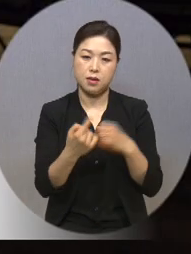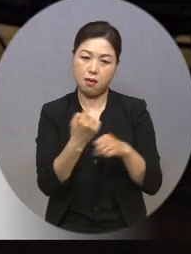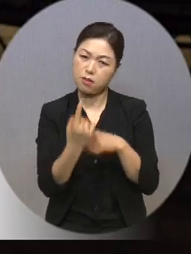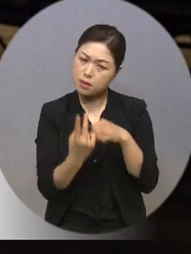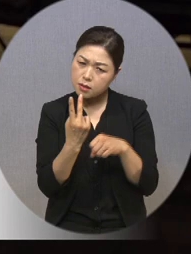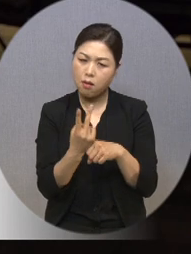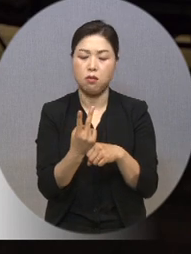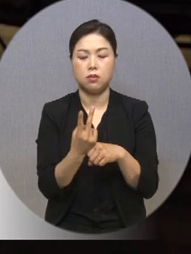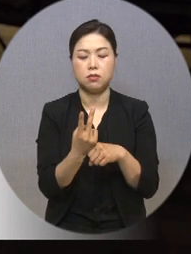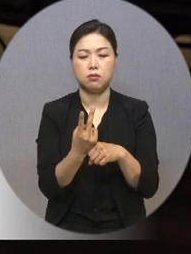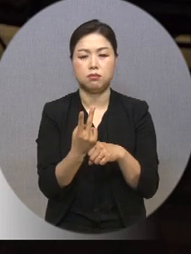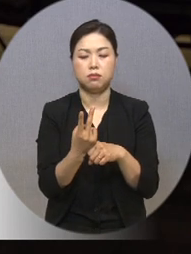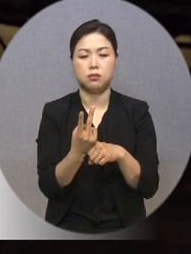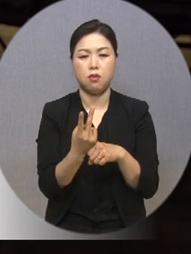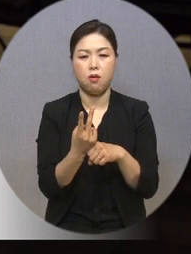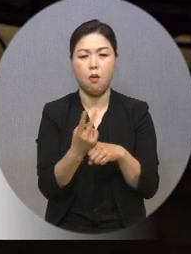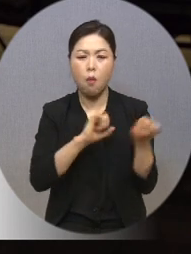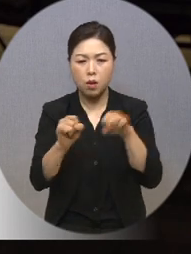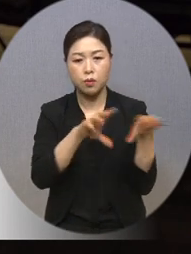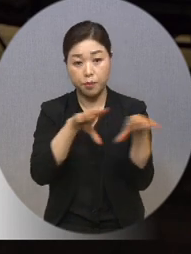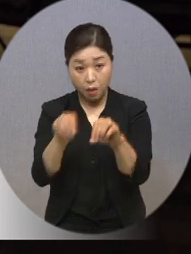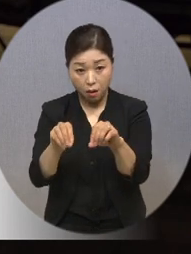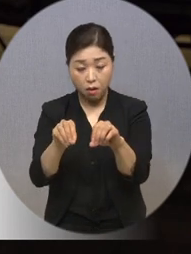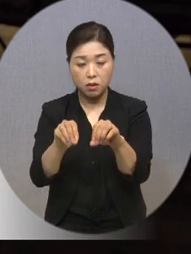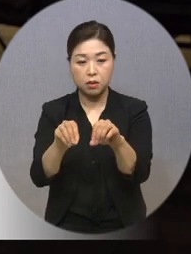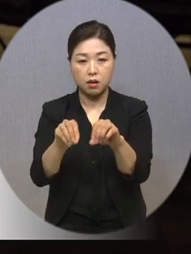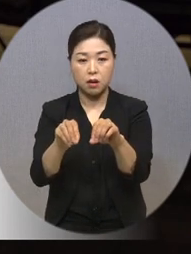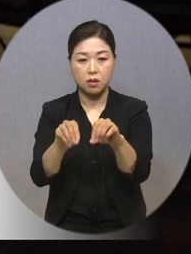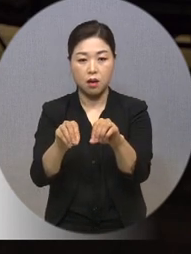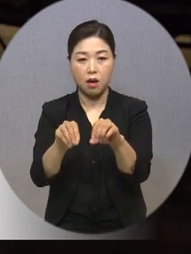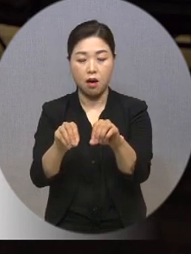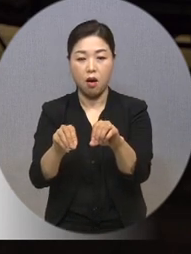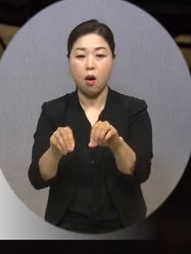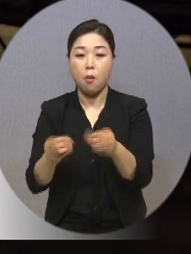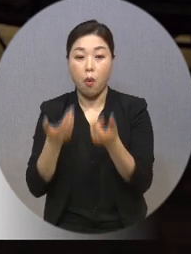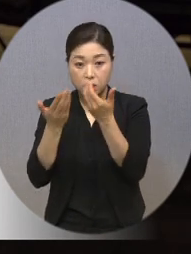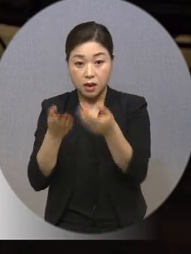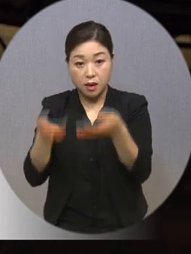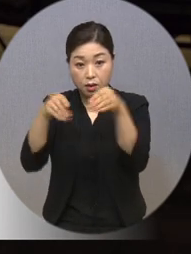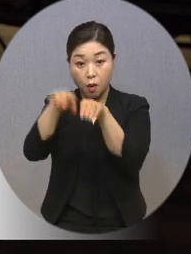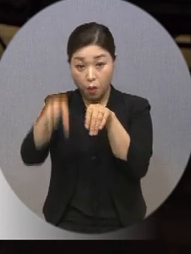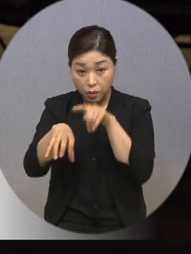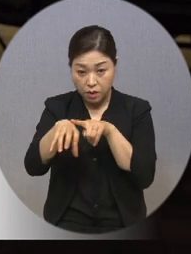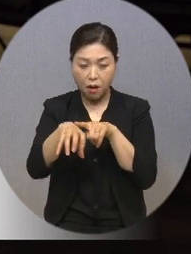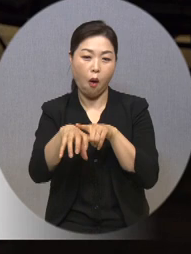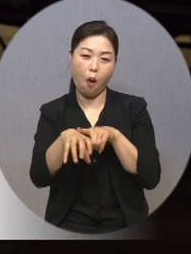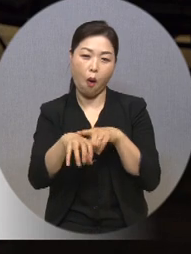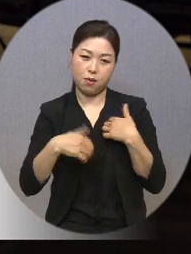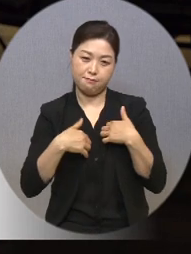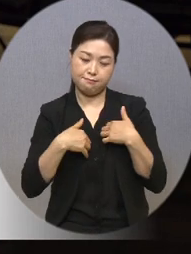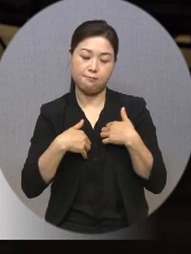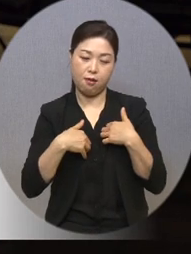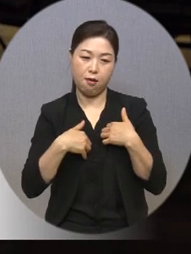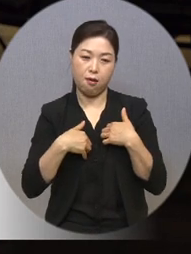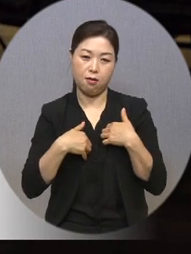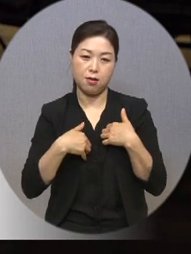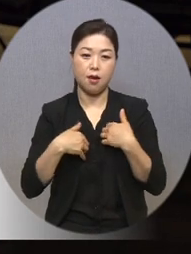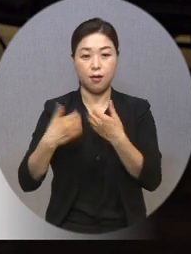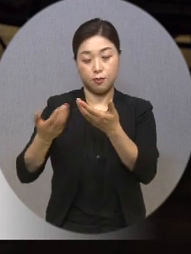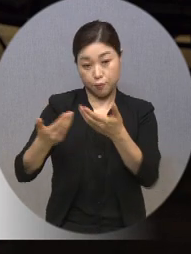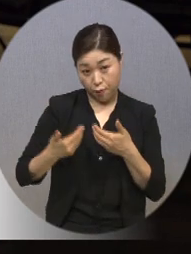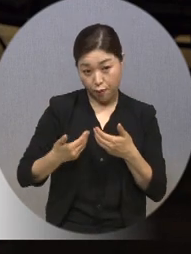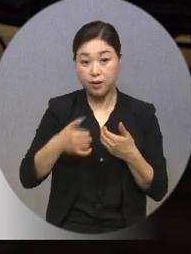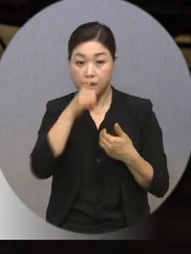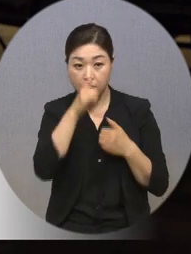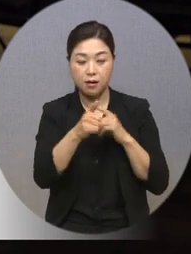도둑을 좀 들다가 0 서생 탈수 이런 저를 응원해 줄 테니까 봉사자들은 서로 몰 순서도